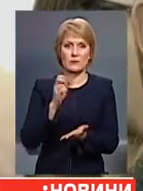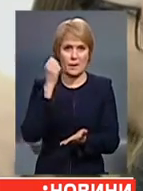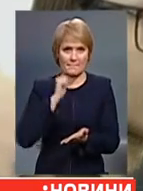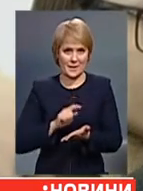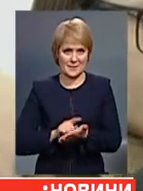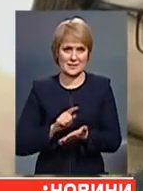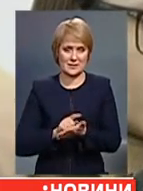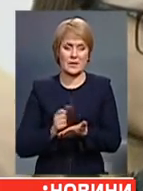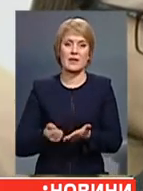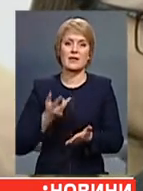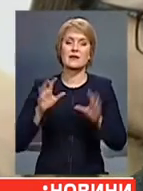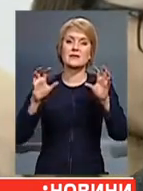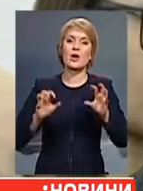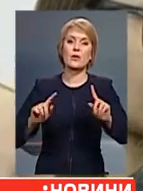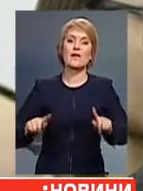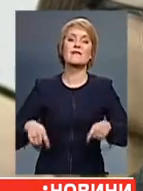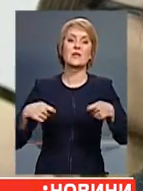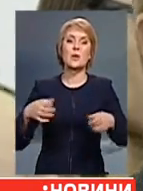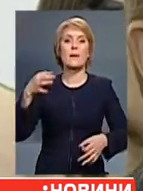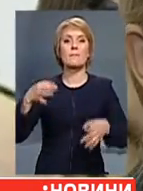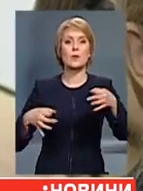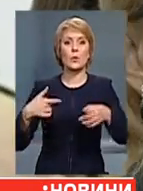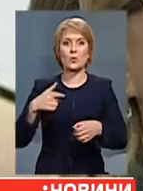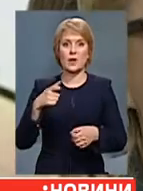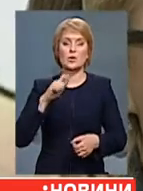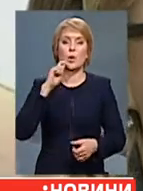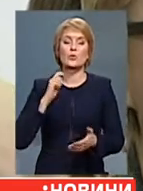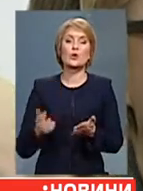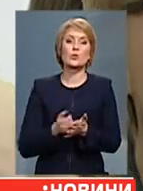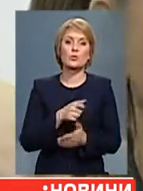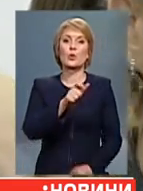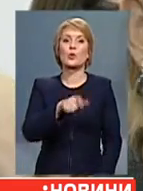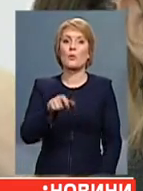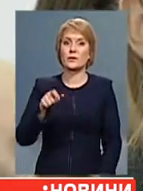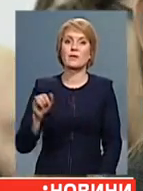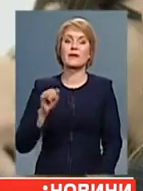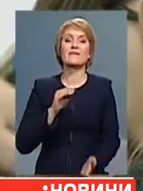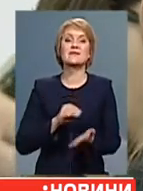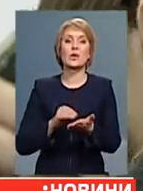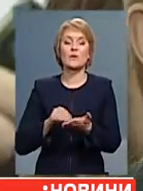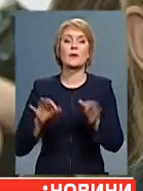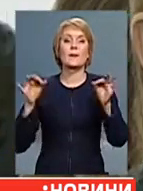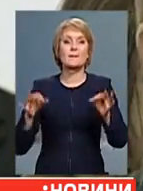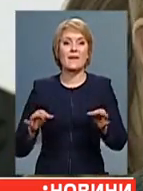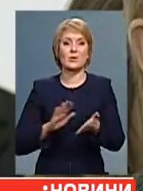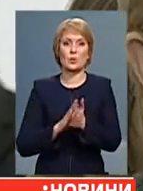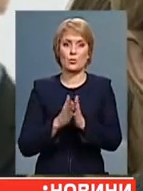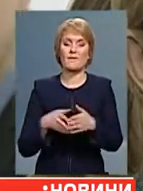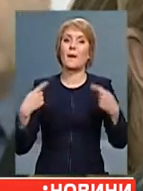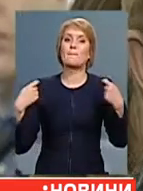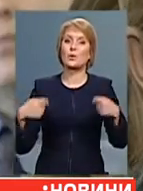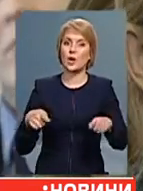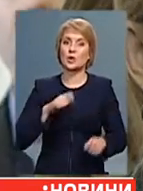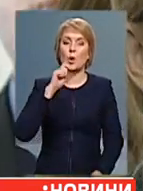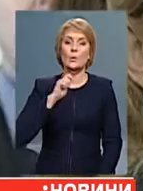законів, які віддають природний газ українського видобутку громадянам і встановлюють правильні умови продажі